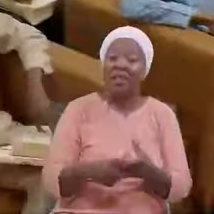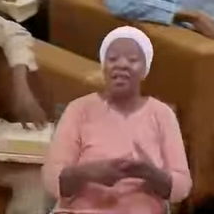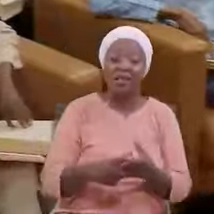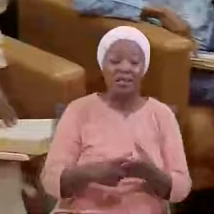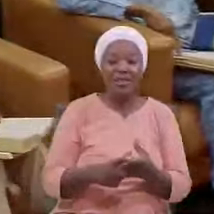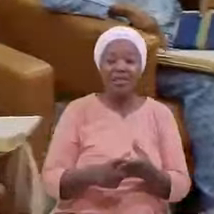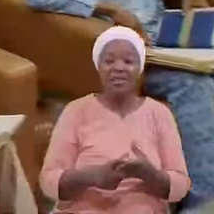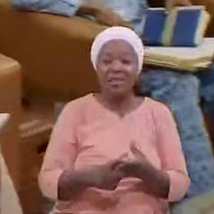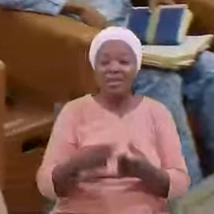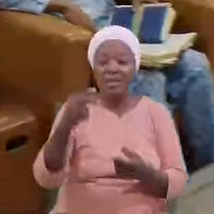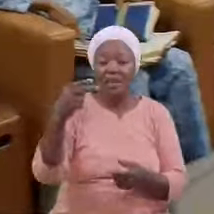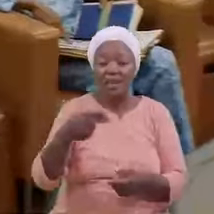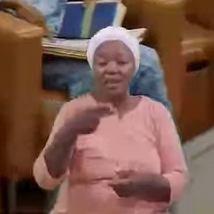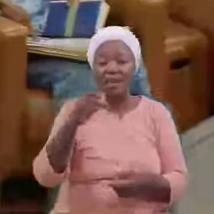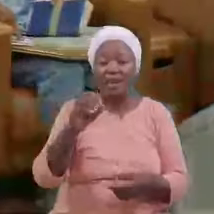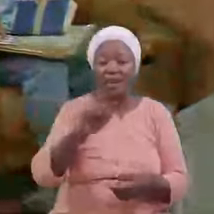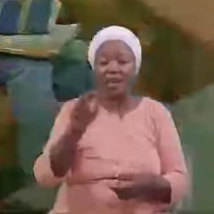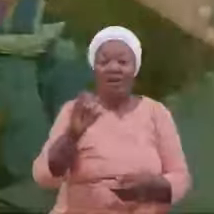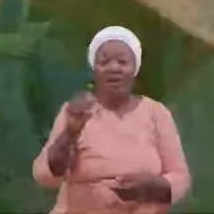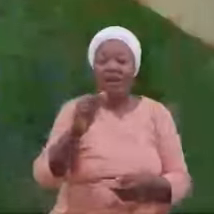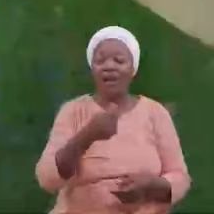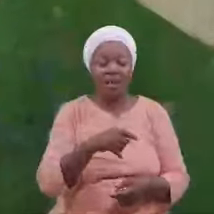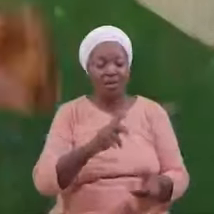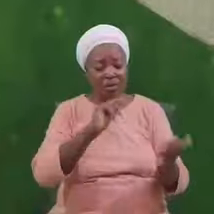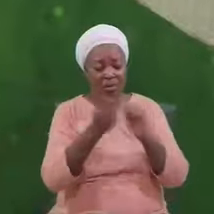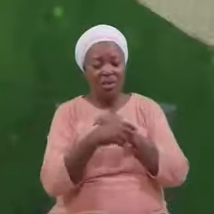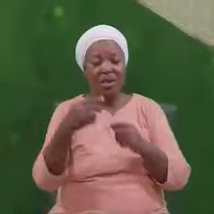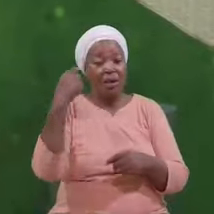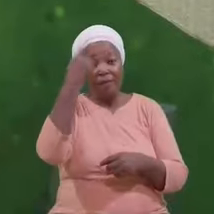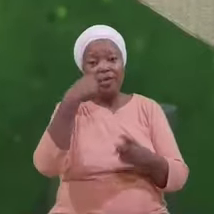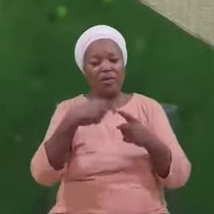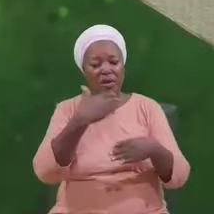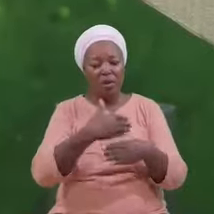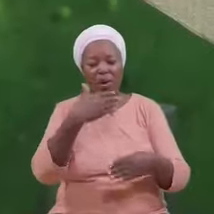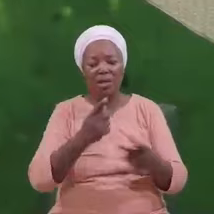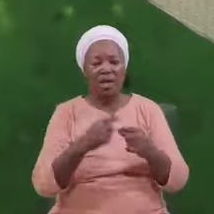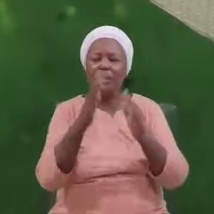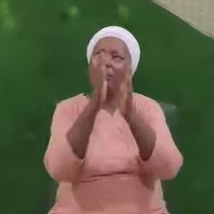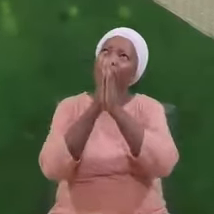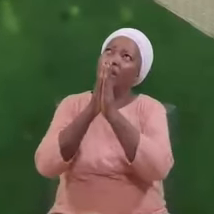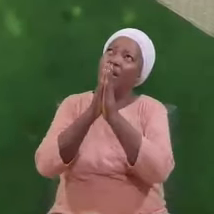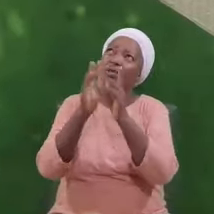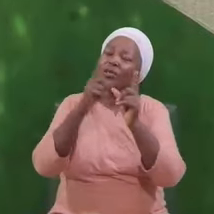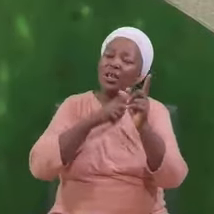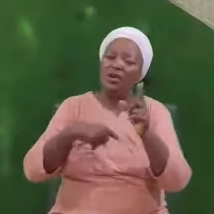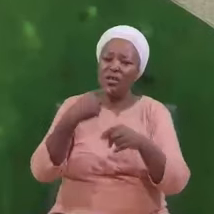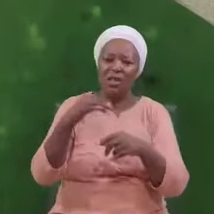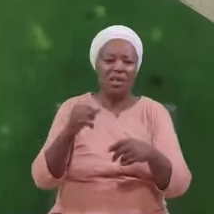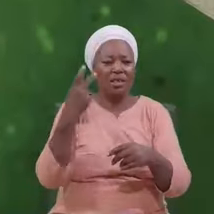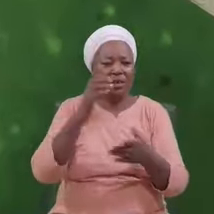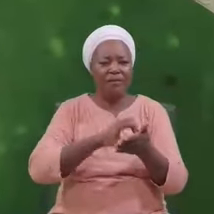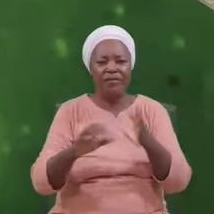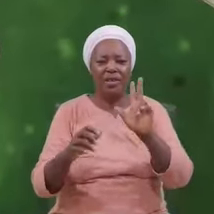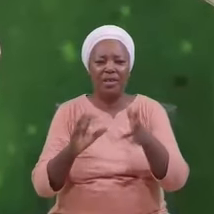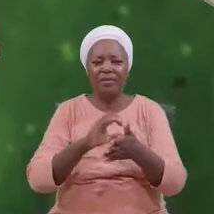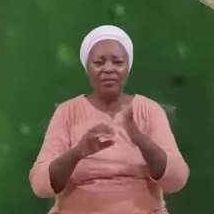Ézéchiel tourna son visage contre le mur et fit cette prière à l'Éternel. Verset 3.